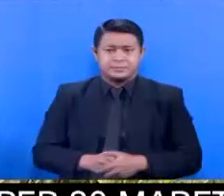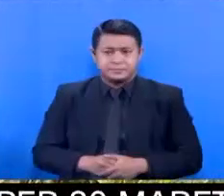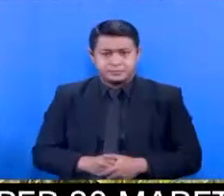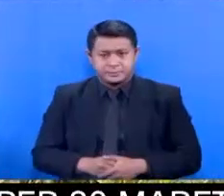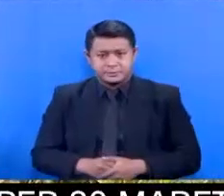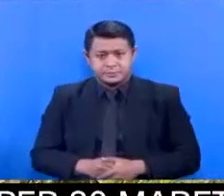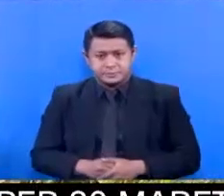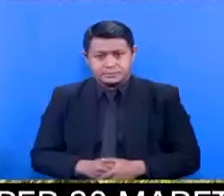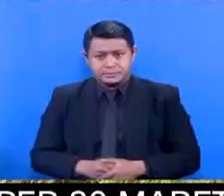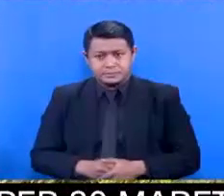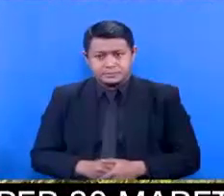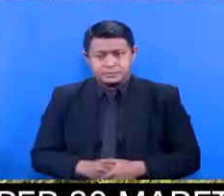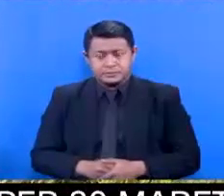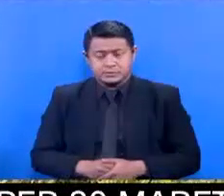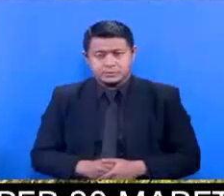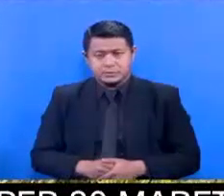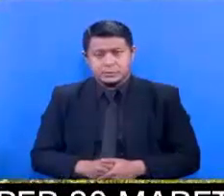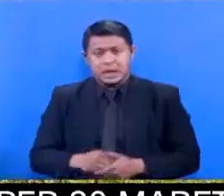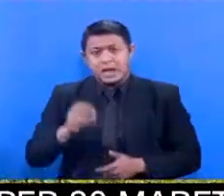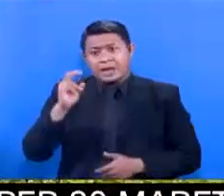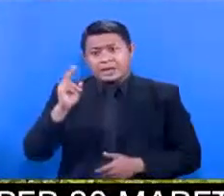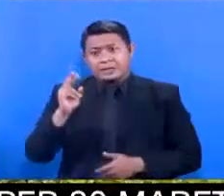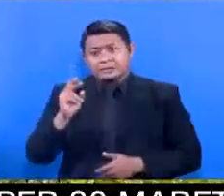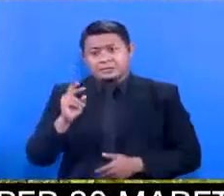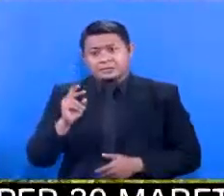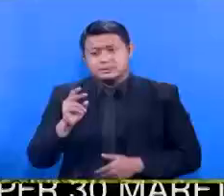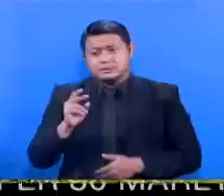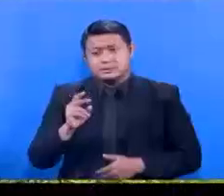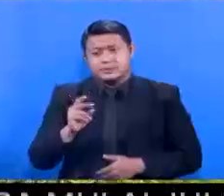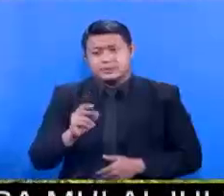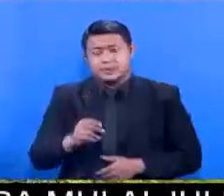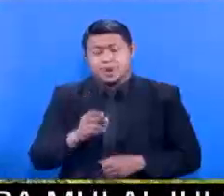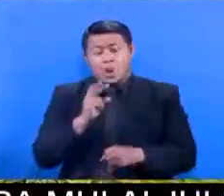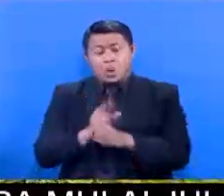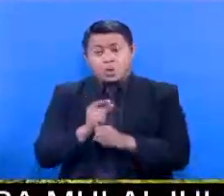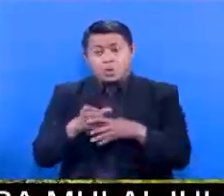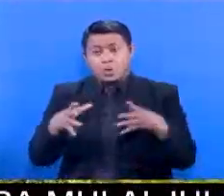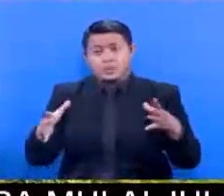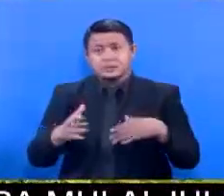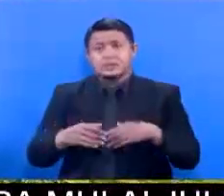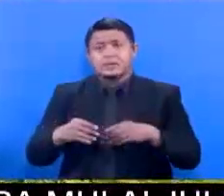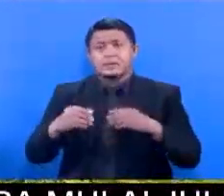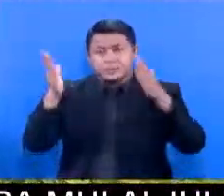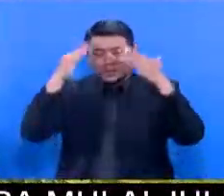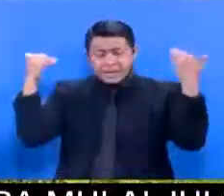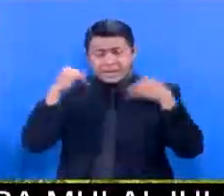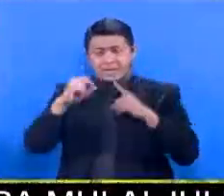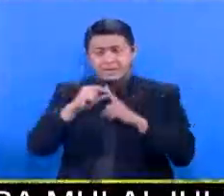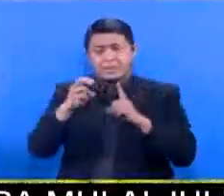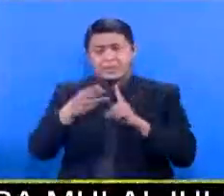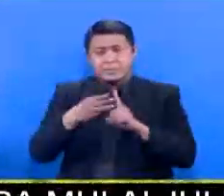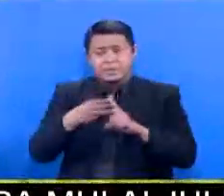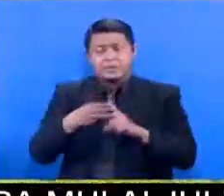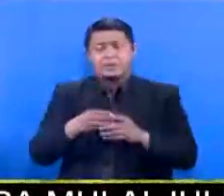bukan kali ini saja wacana impor beras meresahkan petani guru besar Fakultas Pertanian IPB sekaligus ketua umum